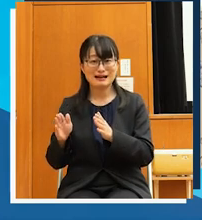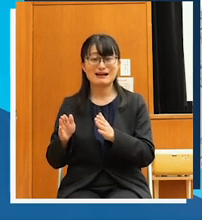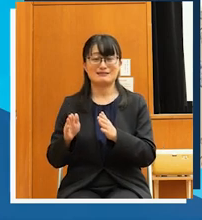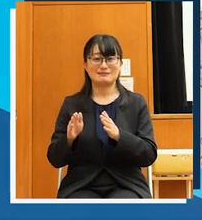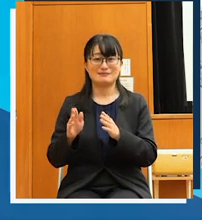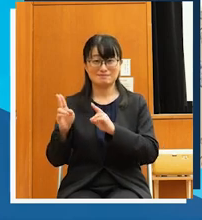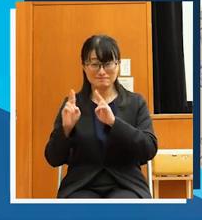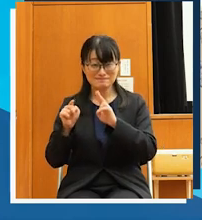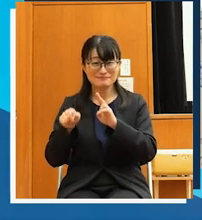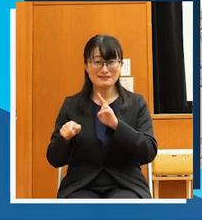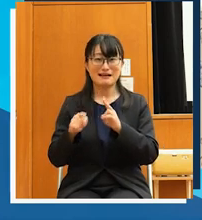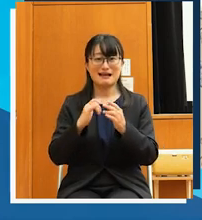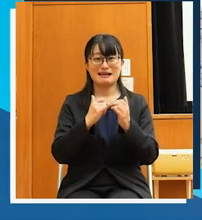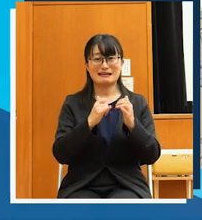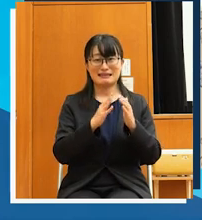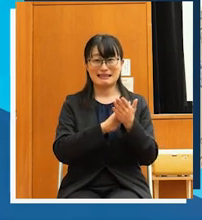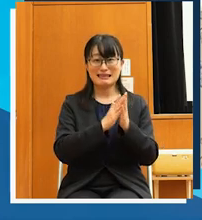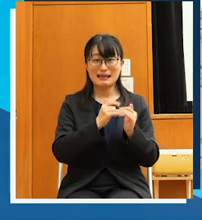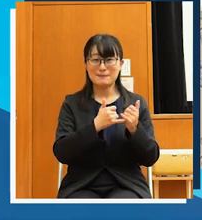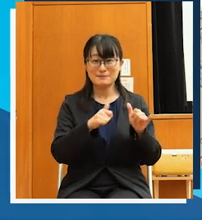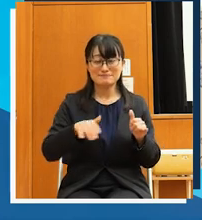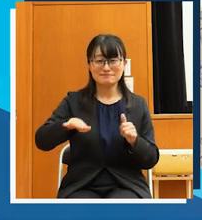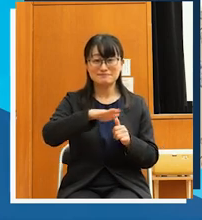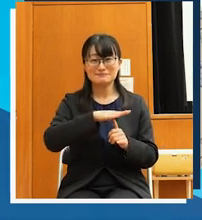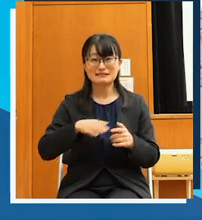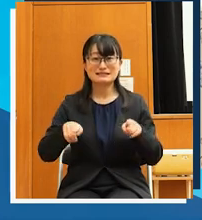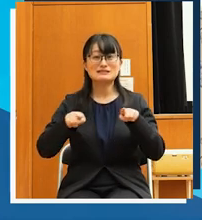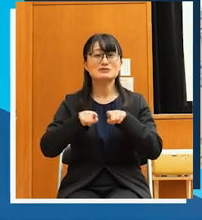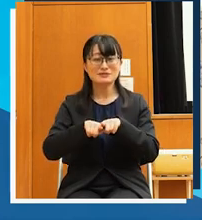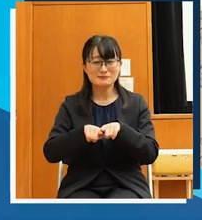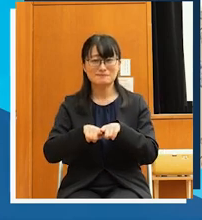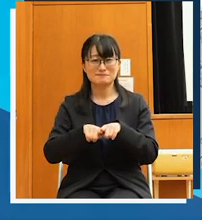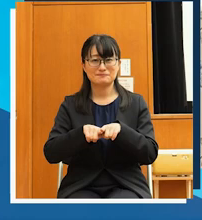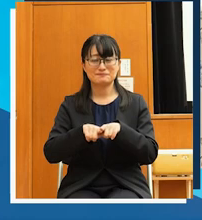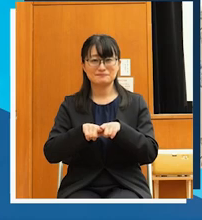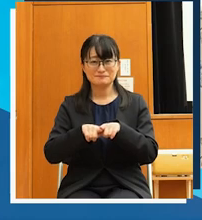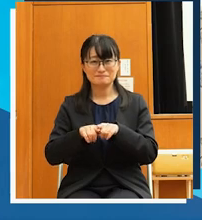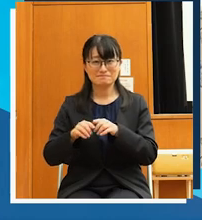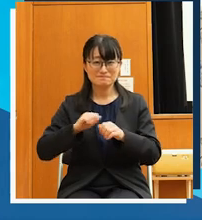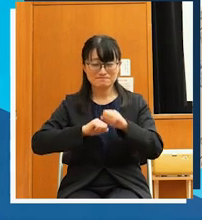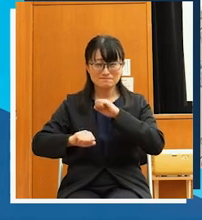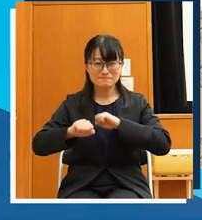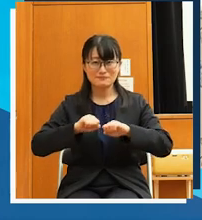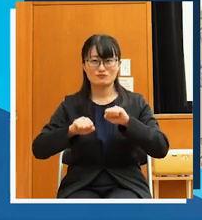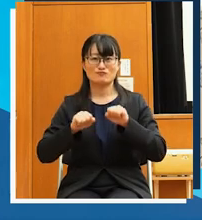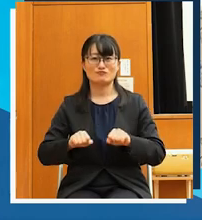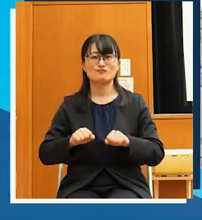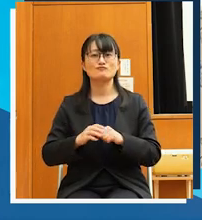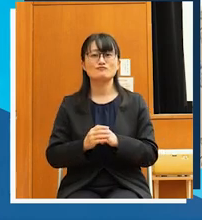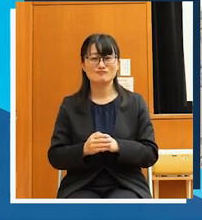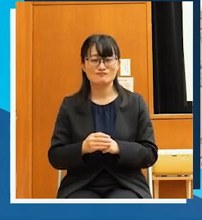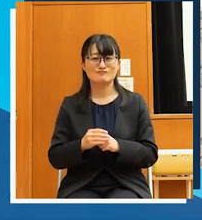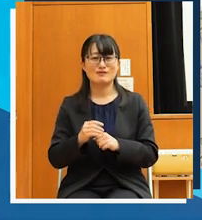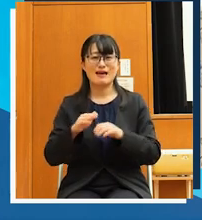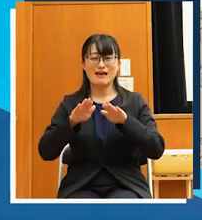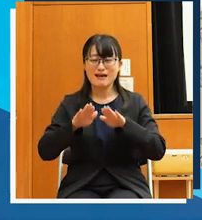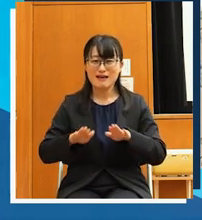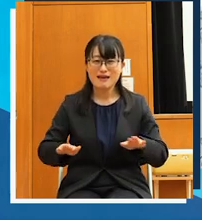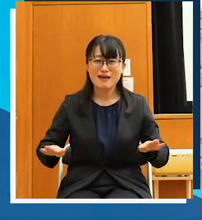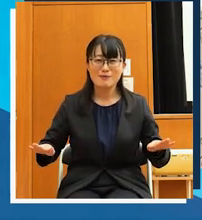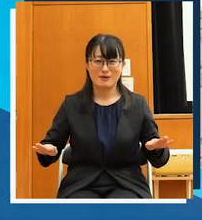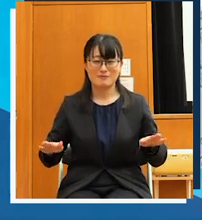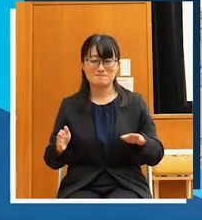の皆さんと一緒にこの被災された方々の本当にあの一刻も早い平安な時間が